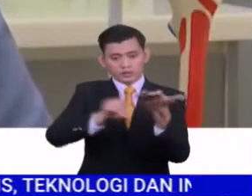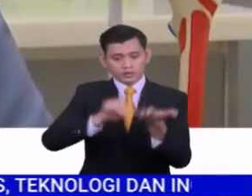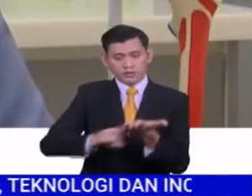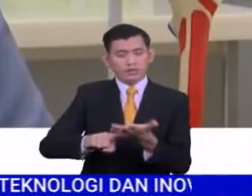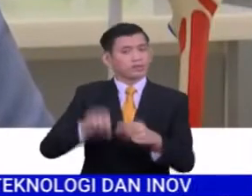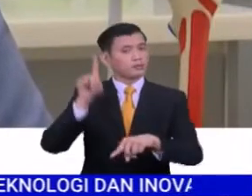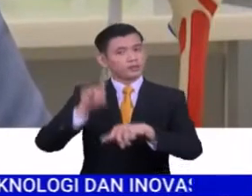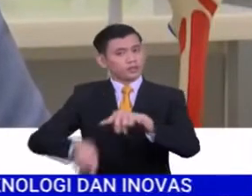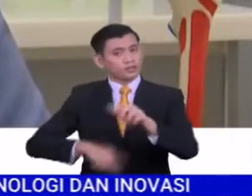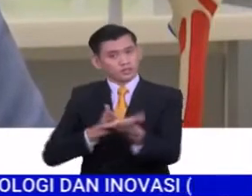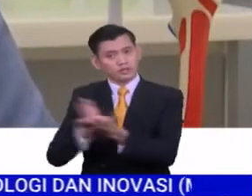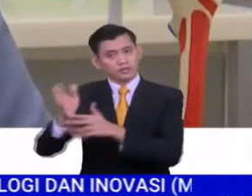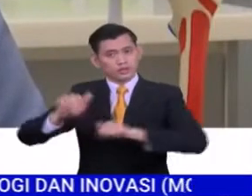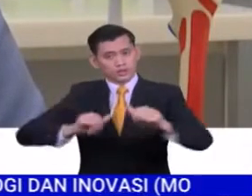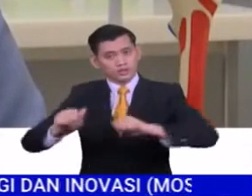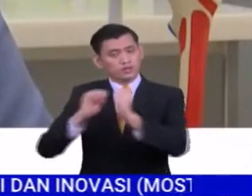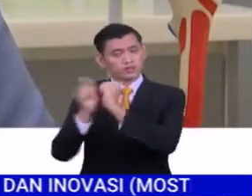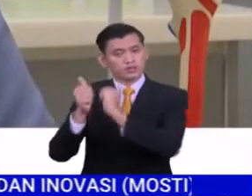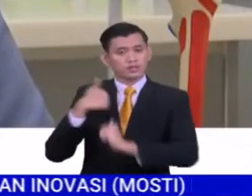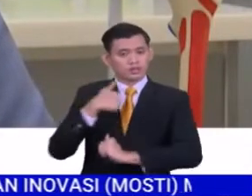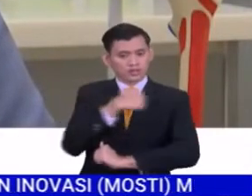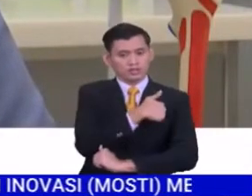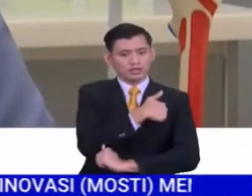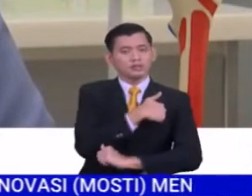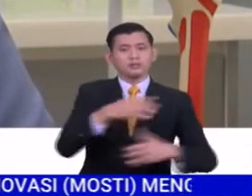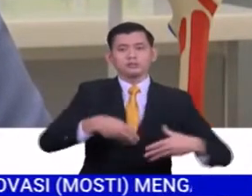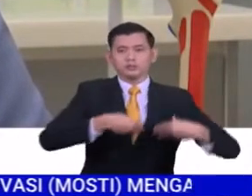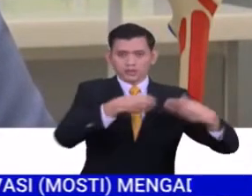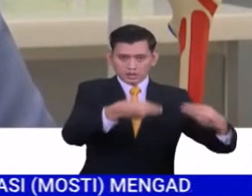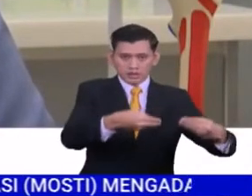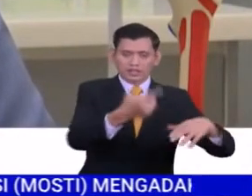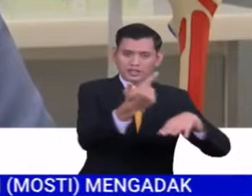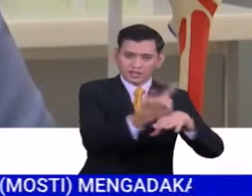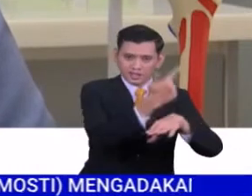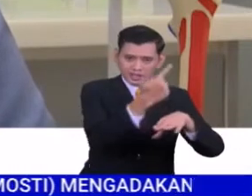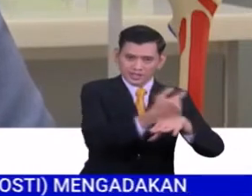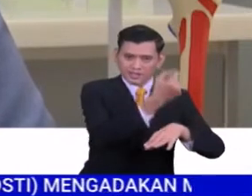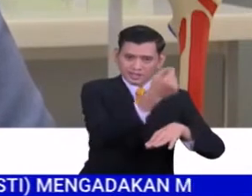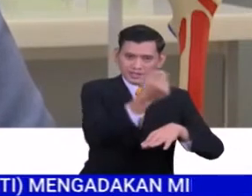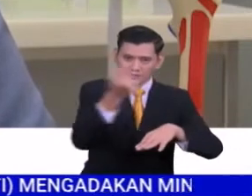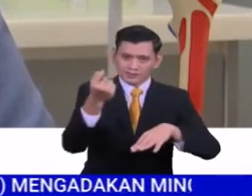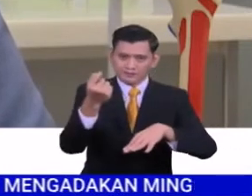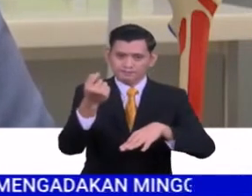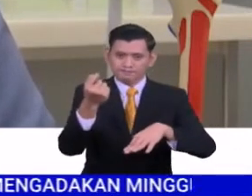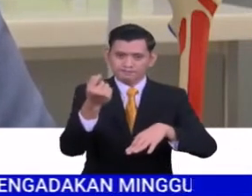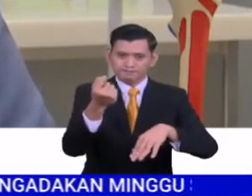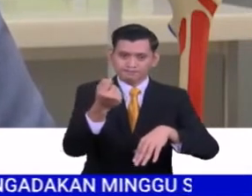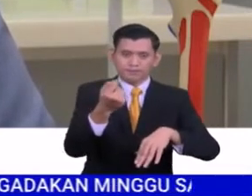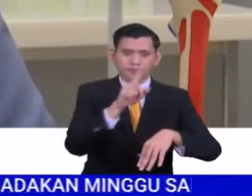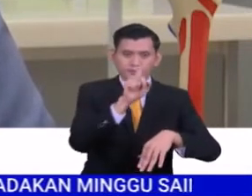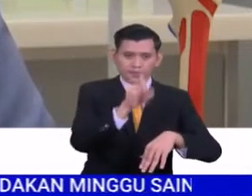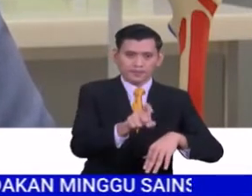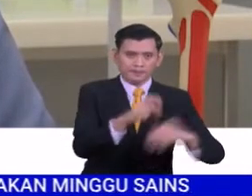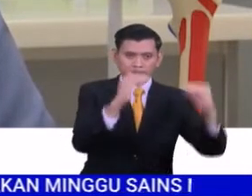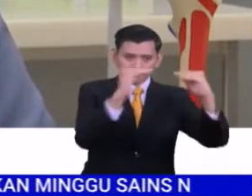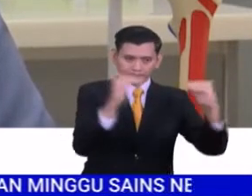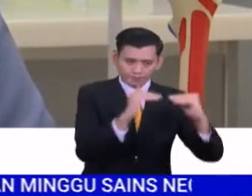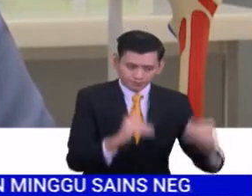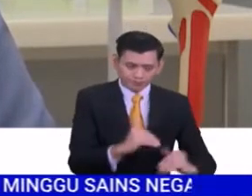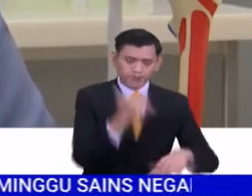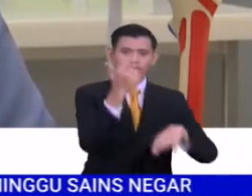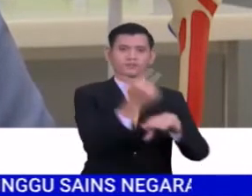bersukan. Mereka kita panggil gradual return to play lah. Maksud dia secara gradual mereka